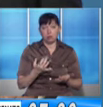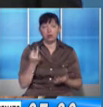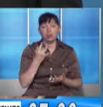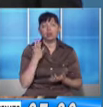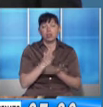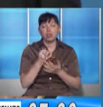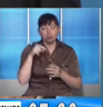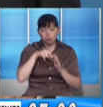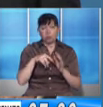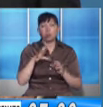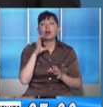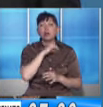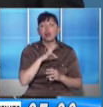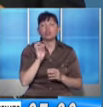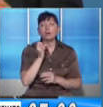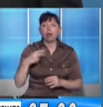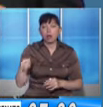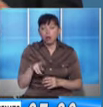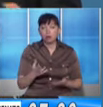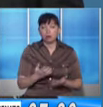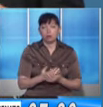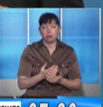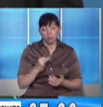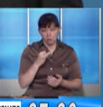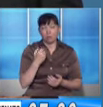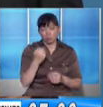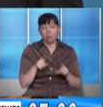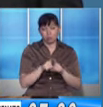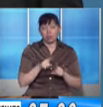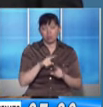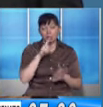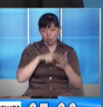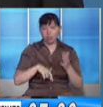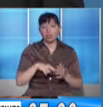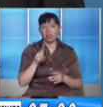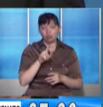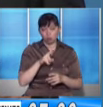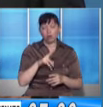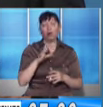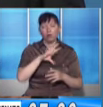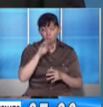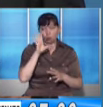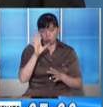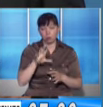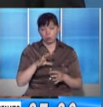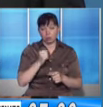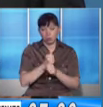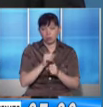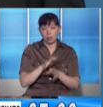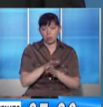și furtul miliardului. Sunt lucruri care... Deci aveți o speranță că totuși Stoianoglu să-și facă treaba și o să ajungă să fie investigat cum se